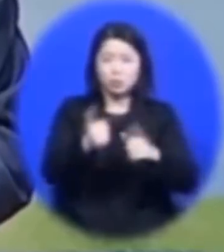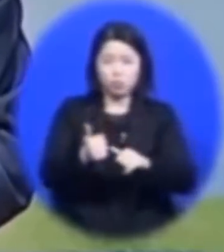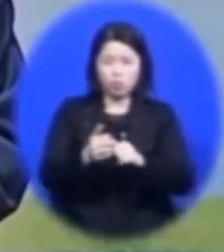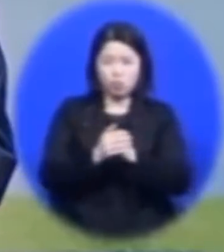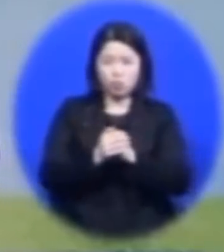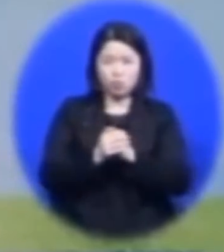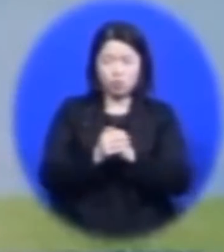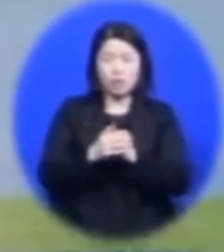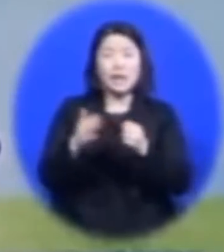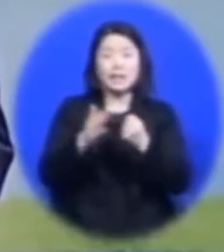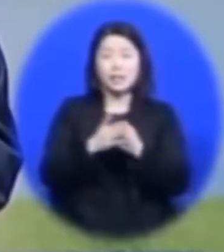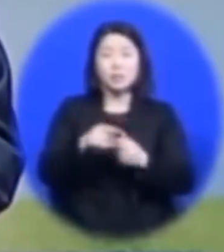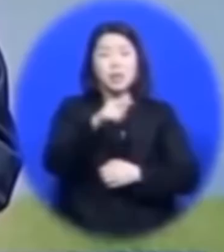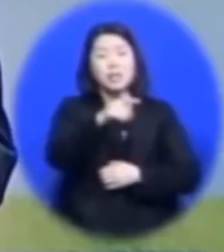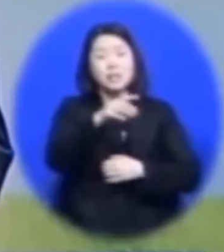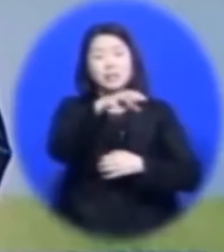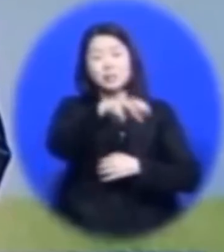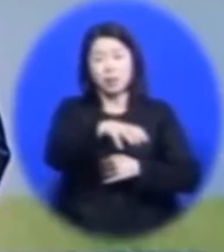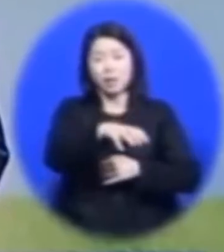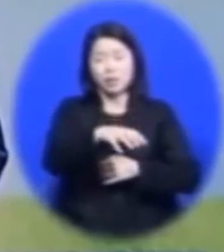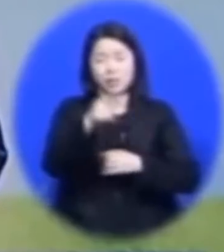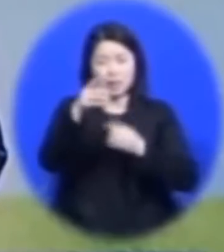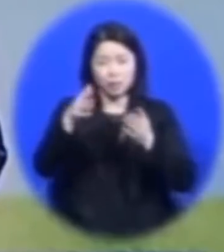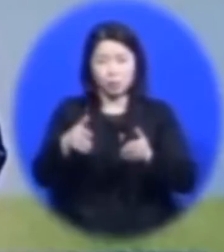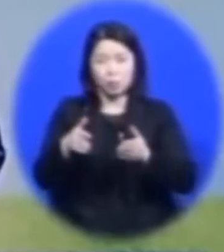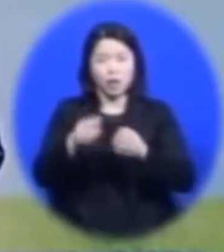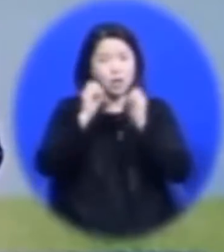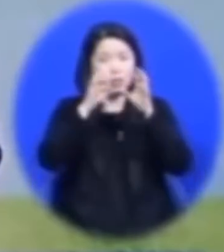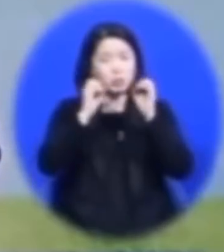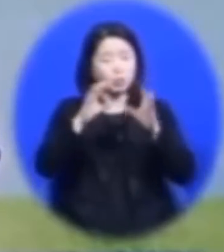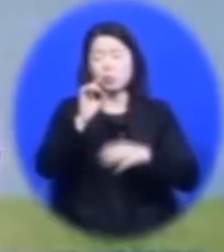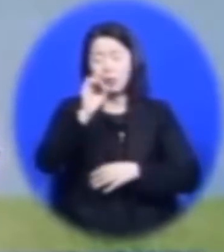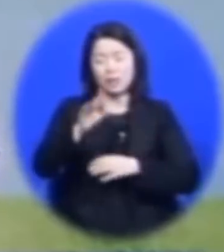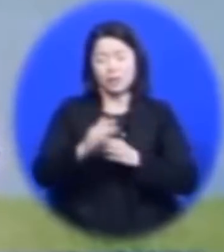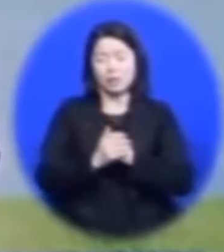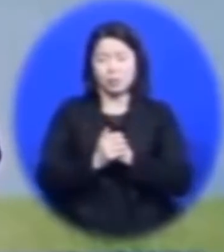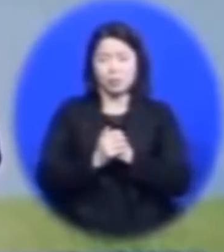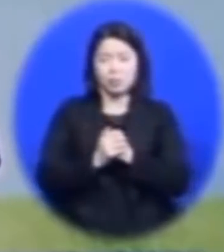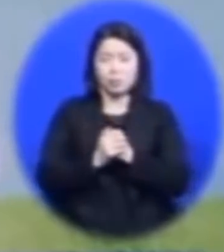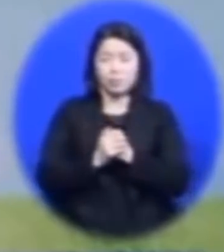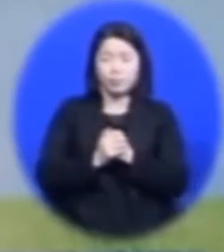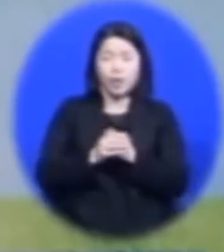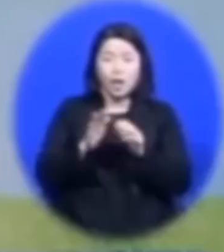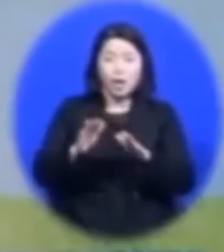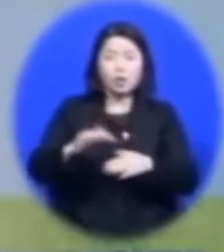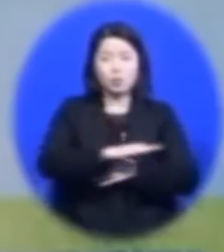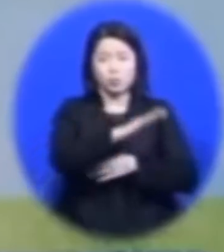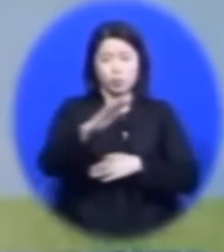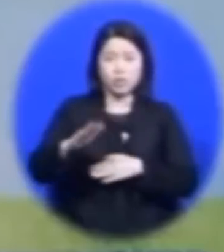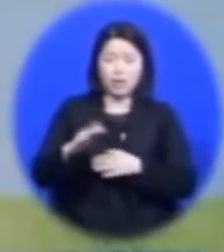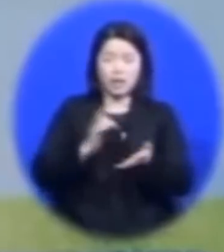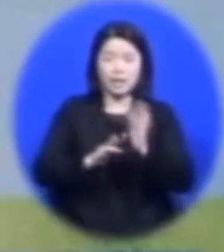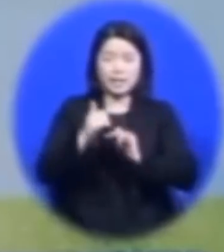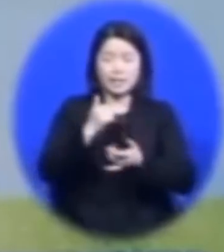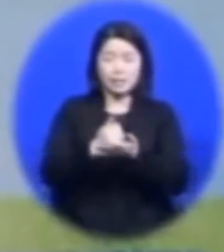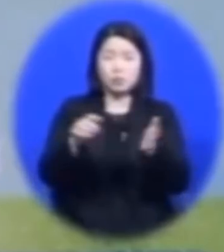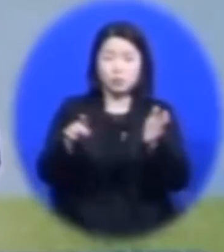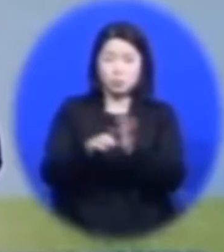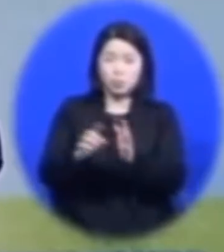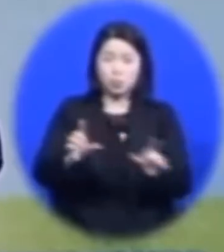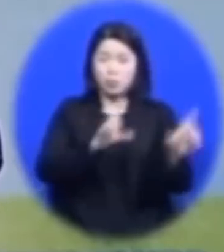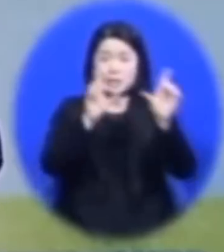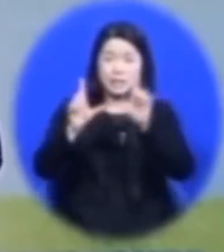그래서 한동안 에는 그 마을에는 전도 되지 않았었습니다 자 우리가 예수를 믿고 살아가는